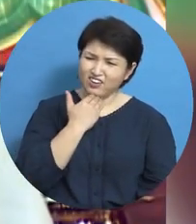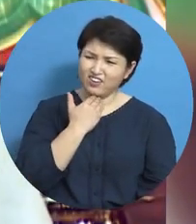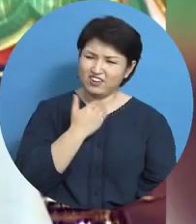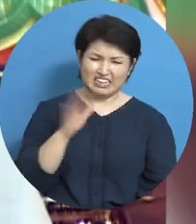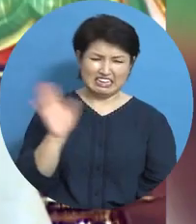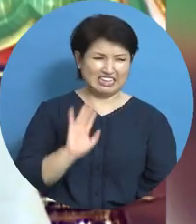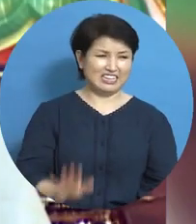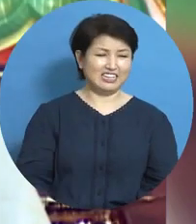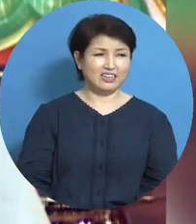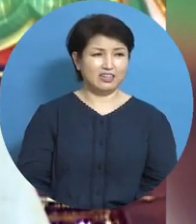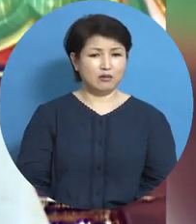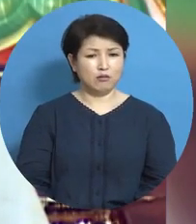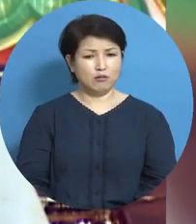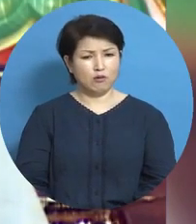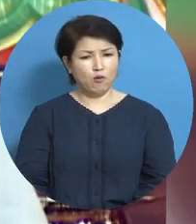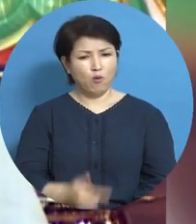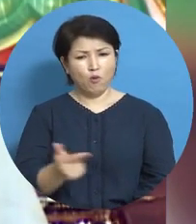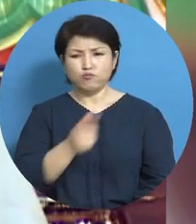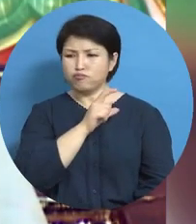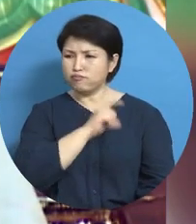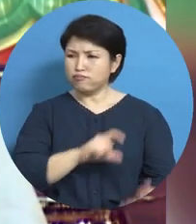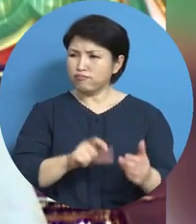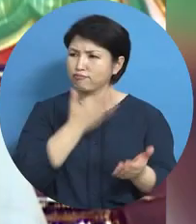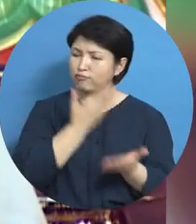그럼 그보다 더 큰 일이 뭐가 있느냐?